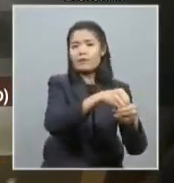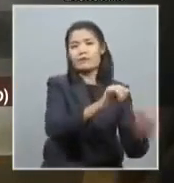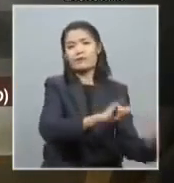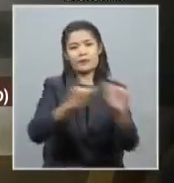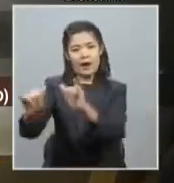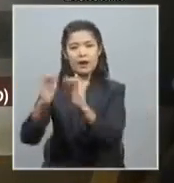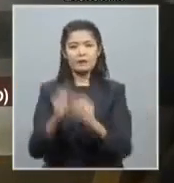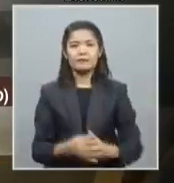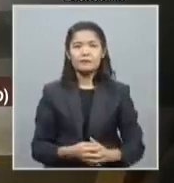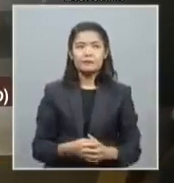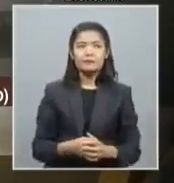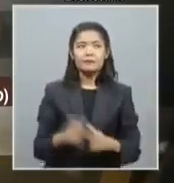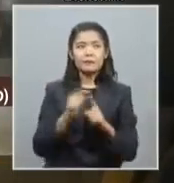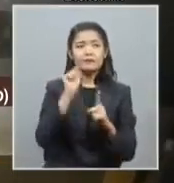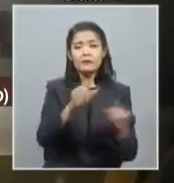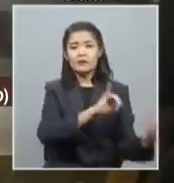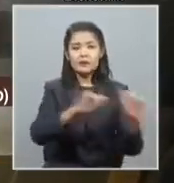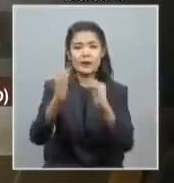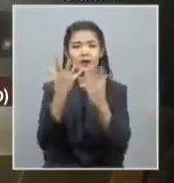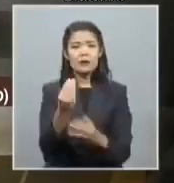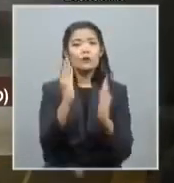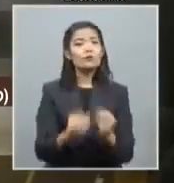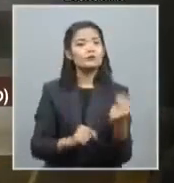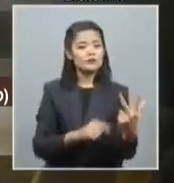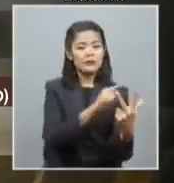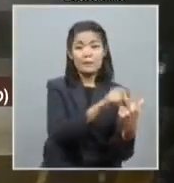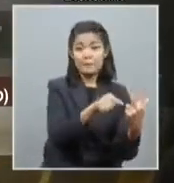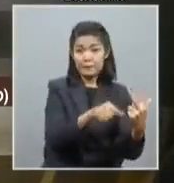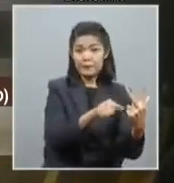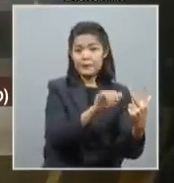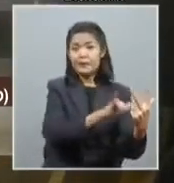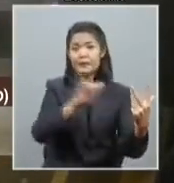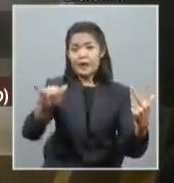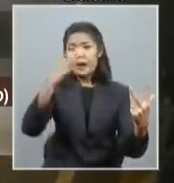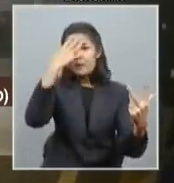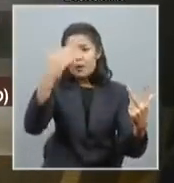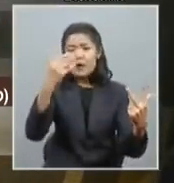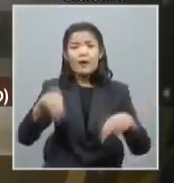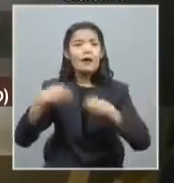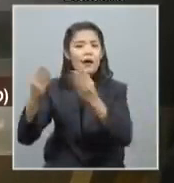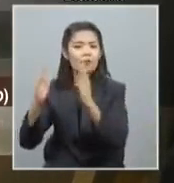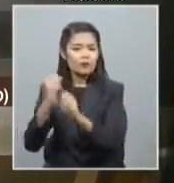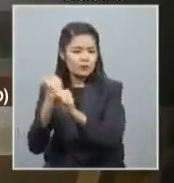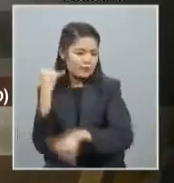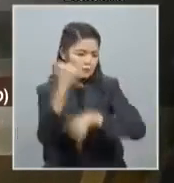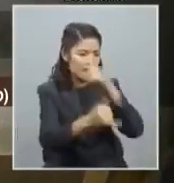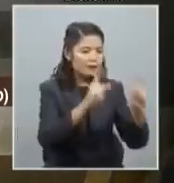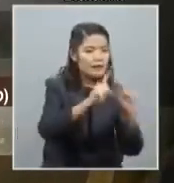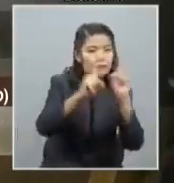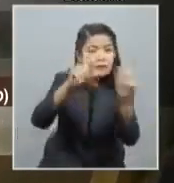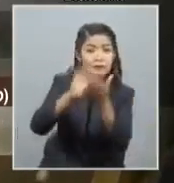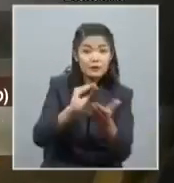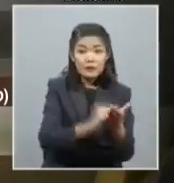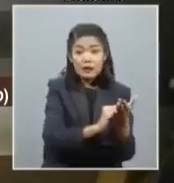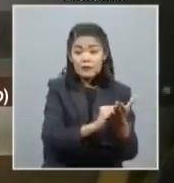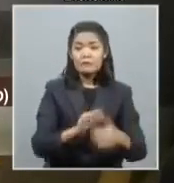ออกไปในคำสั่งย้ายก็จะเลยเหลือแค่3คนโดยเป็นการย้ายเพื่อเปิดทางให้เจ้าหน้าที่เนี่ยเข้าไปสอบสวน